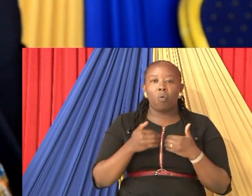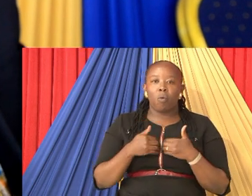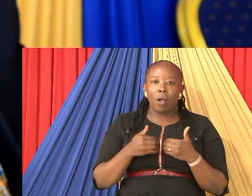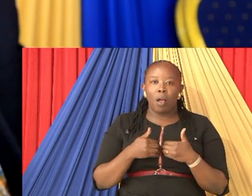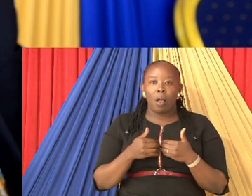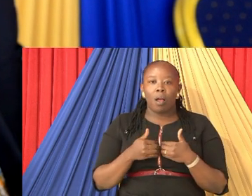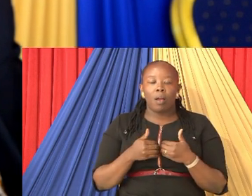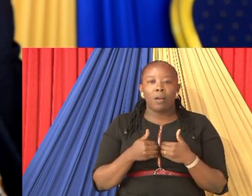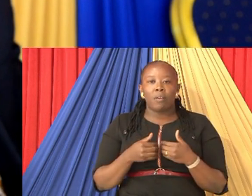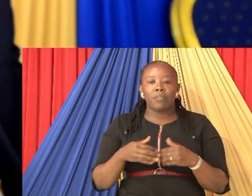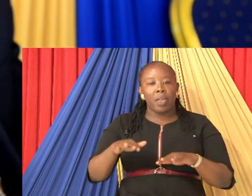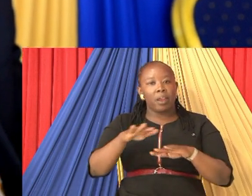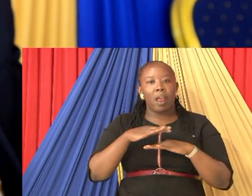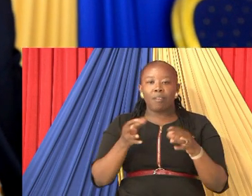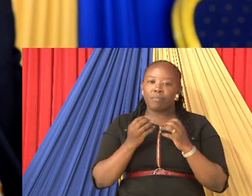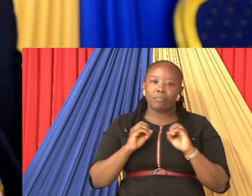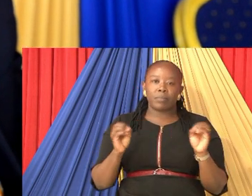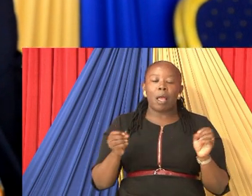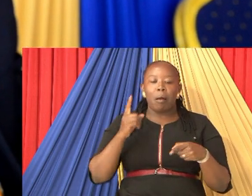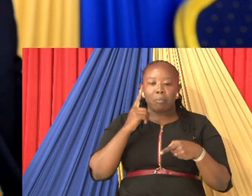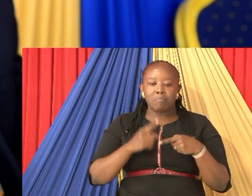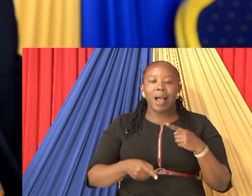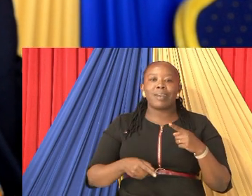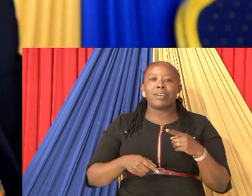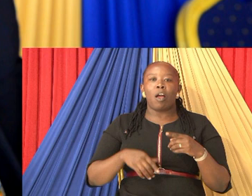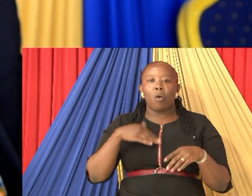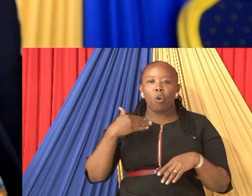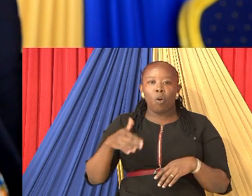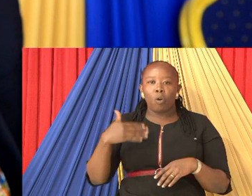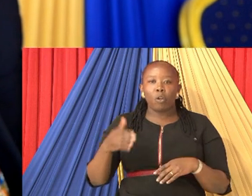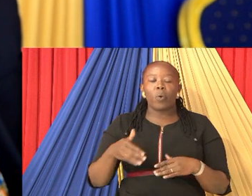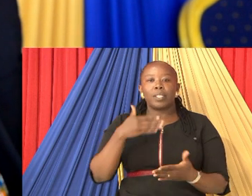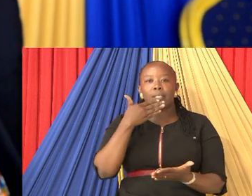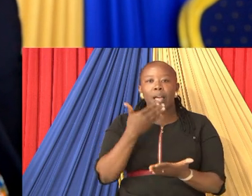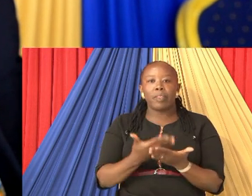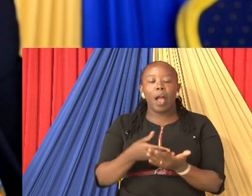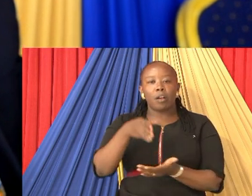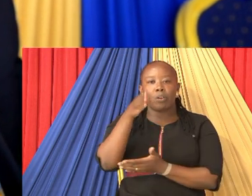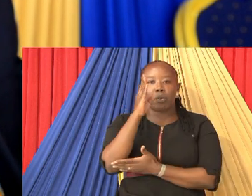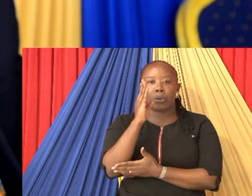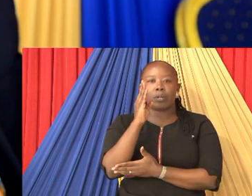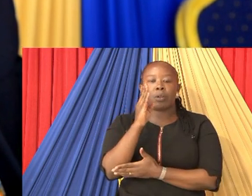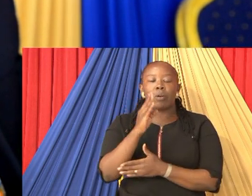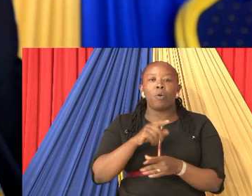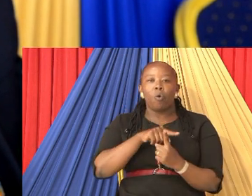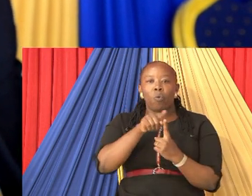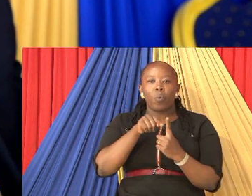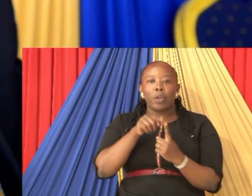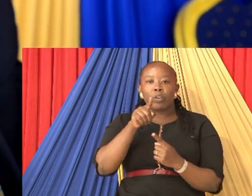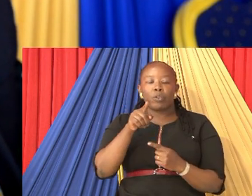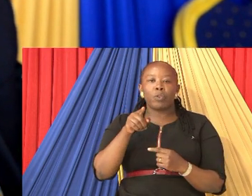hauna cha kutosha, shukuru Mungu. Ukimshukuru unafungua njia ya kuongezewa